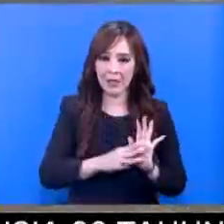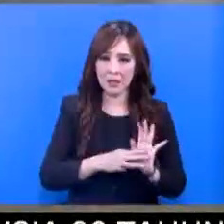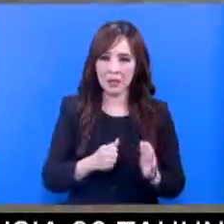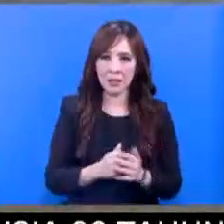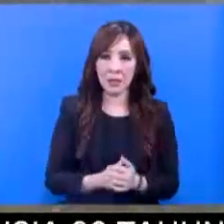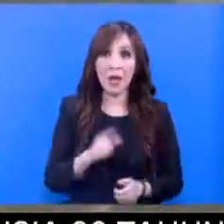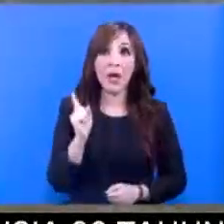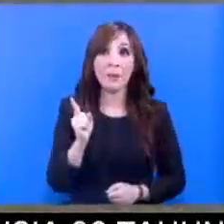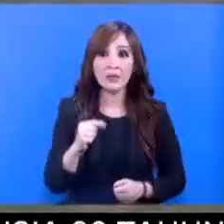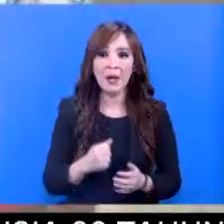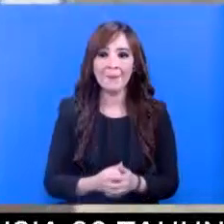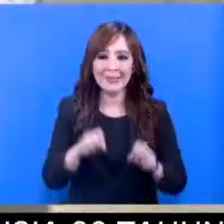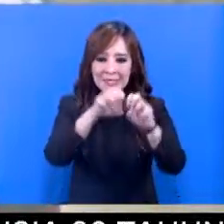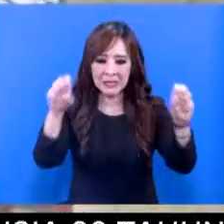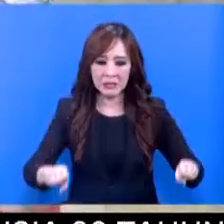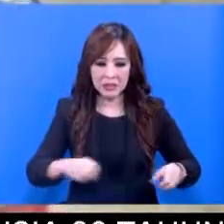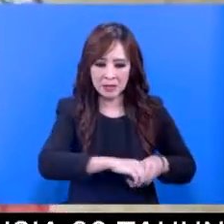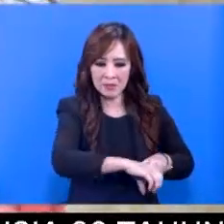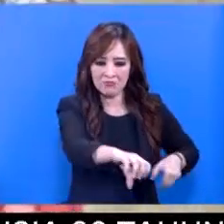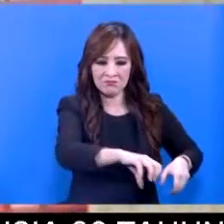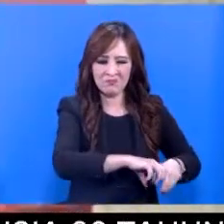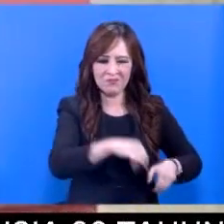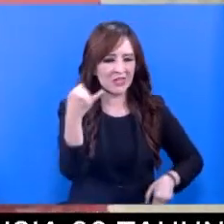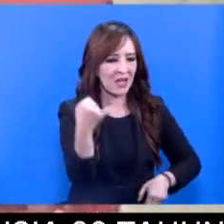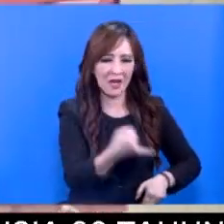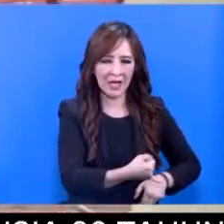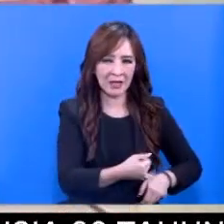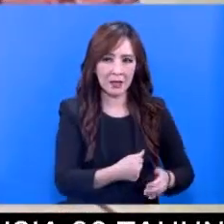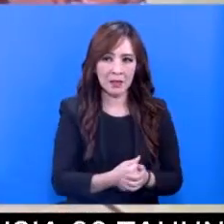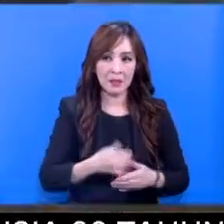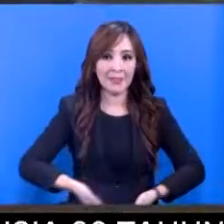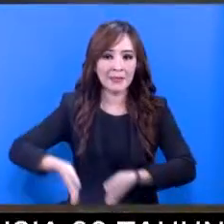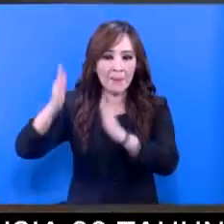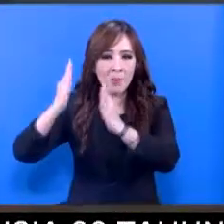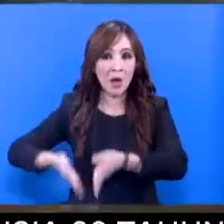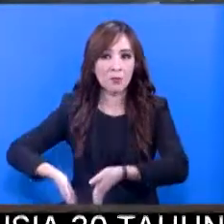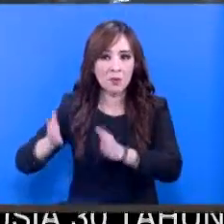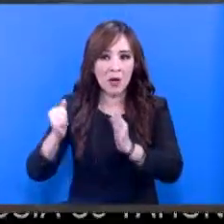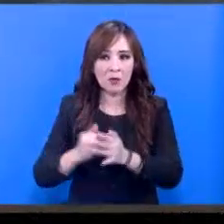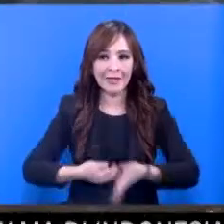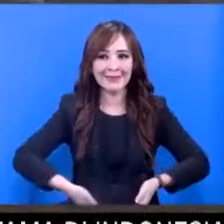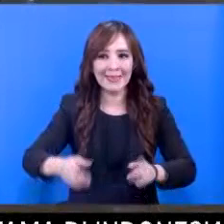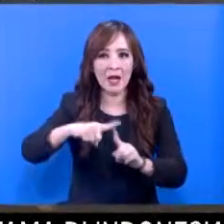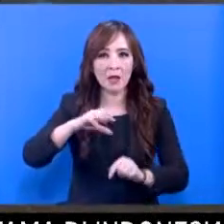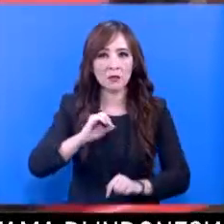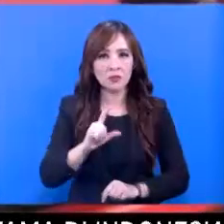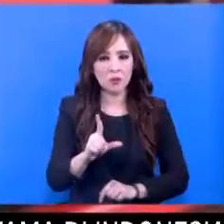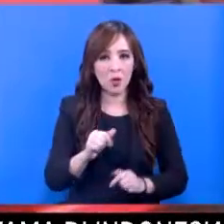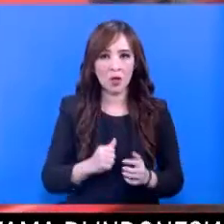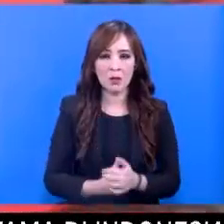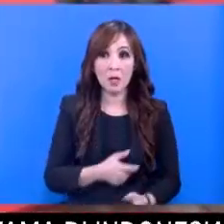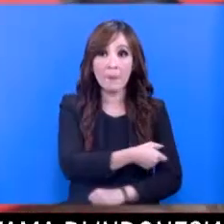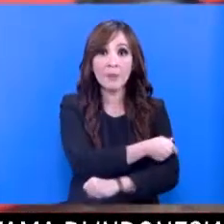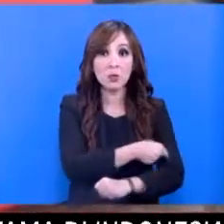sistem drainase buruk dan adanya pembangunan proyek jalan tol di sepanjang jalan. Untuk mengatasi genangan, Suku Dinas Tata Air Jakarta